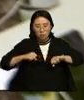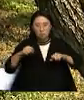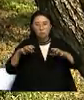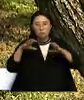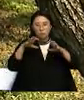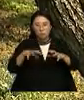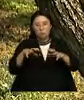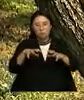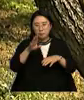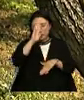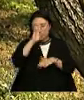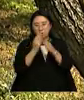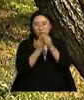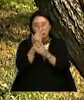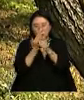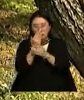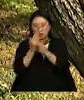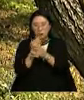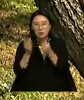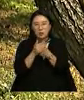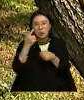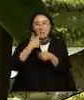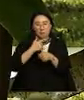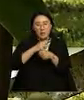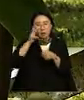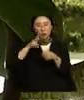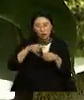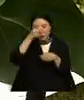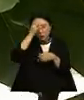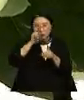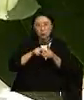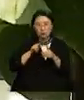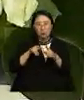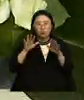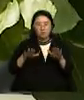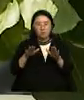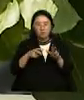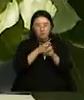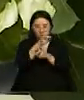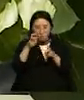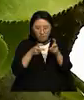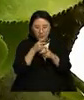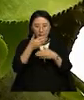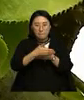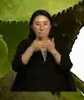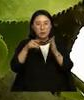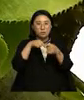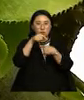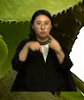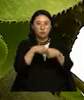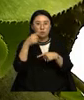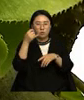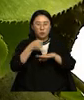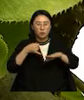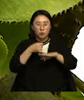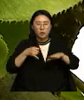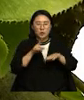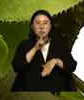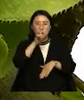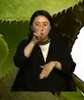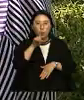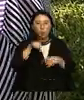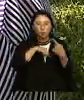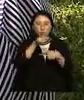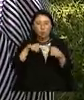과수 화상 병이 발생한 만큼 남양주 농업 기술 센터 는 현장 예찰 조사 바를 운영하는 한편 농가 숭고